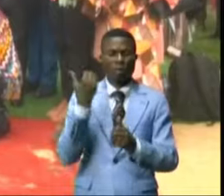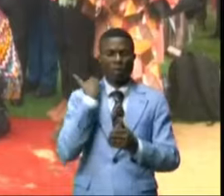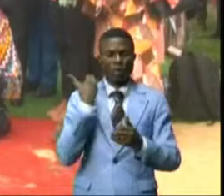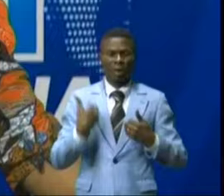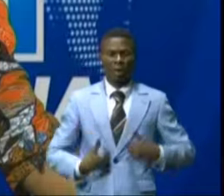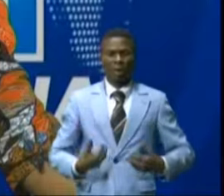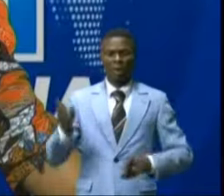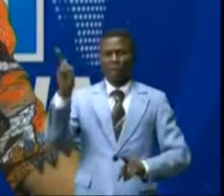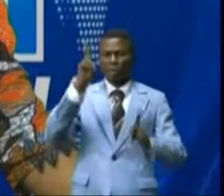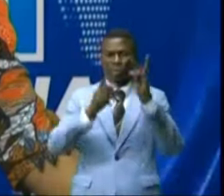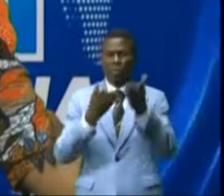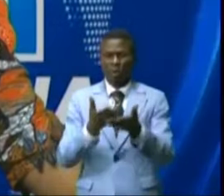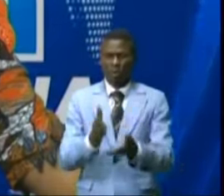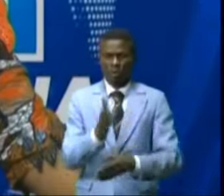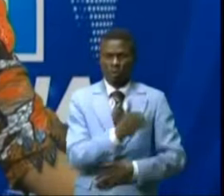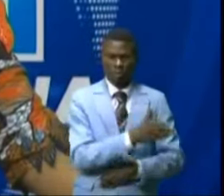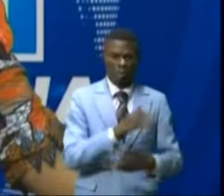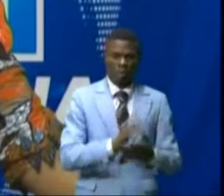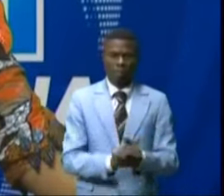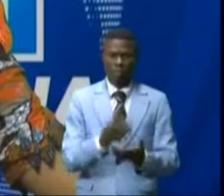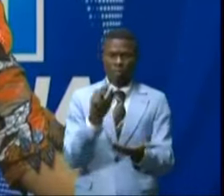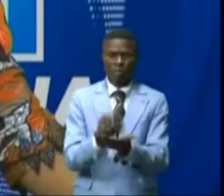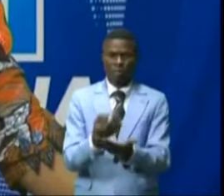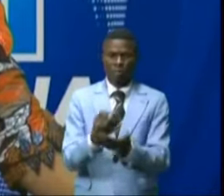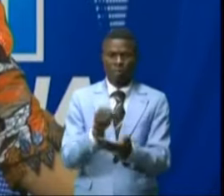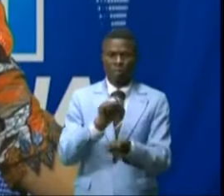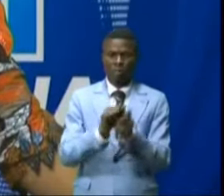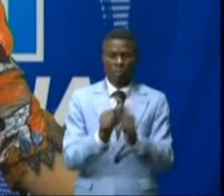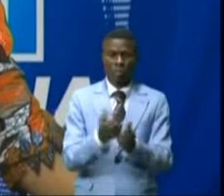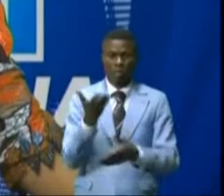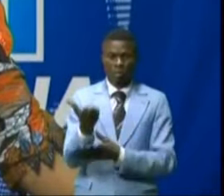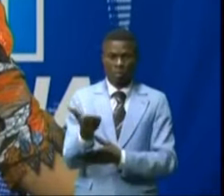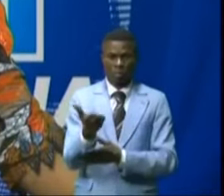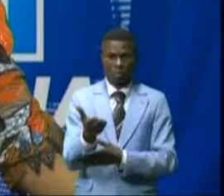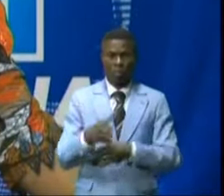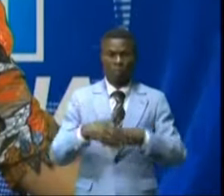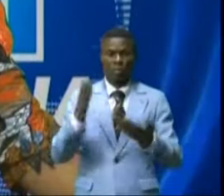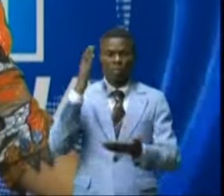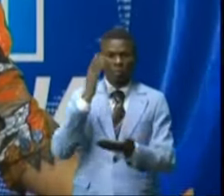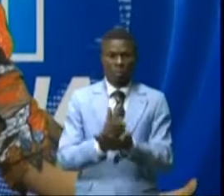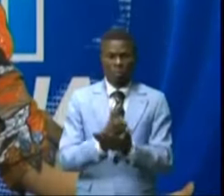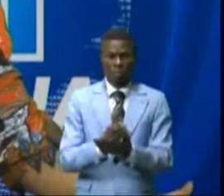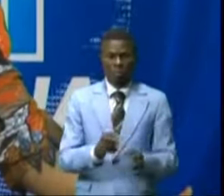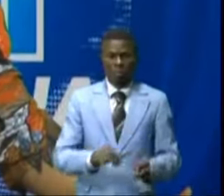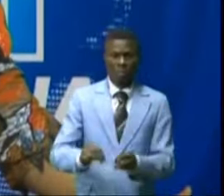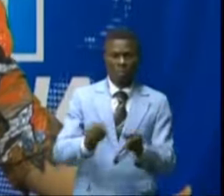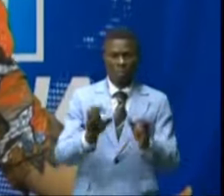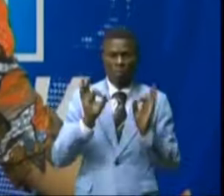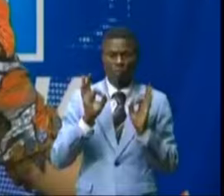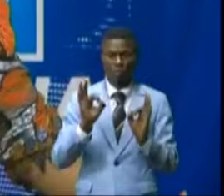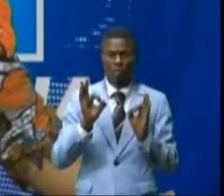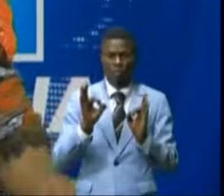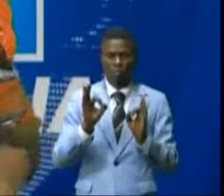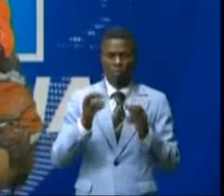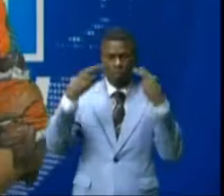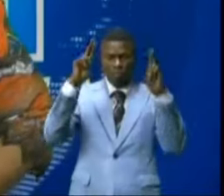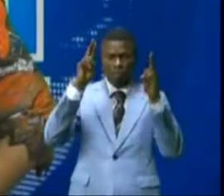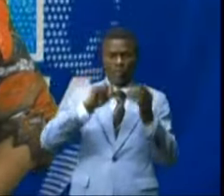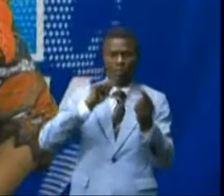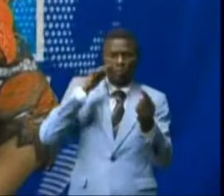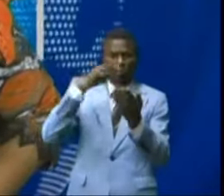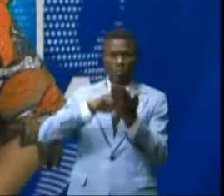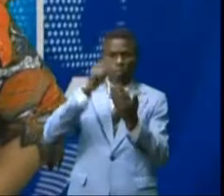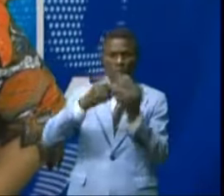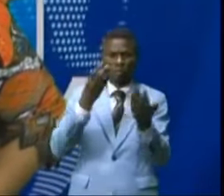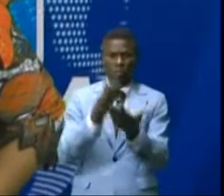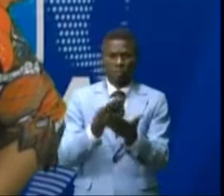publique. Et en finance, la question se pose, comment arrêter les meilleures stratégies pour atteindre les assignations budgétaires